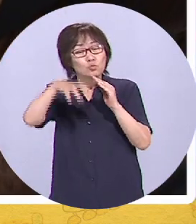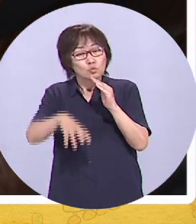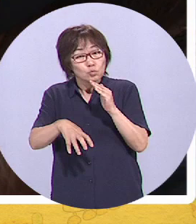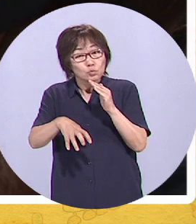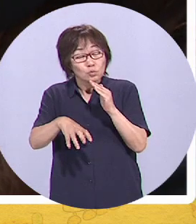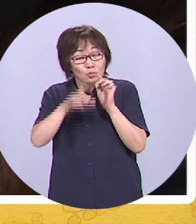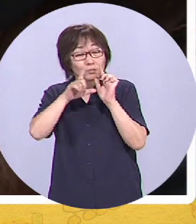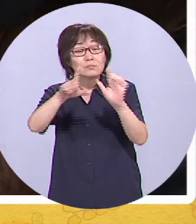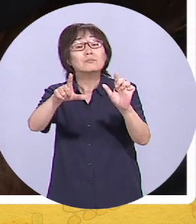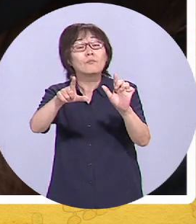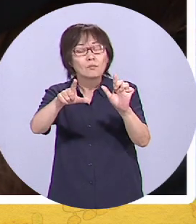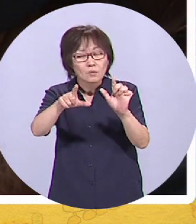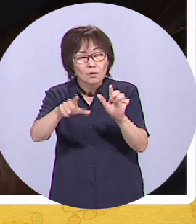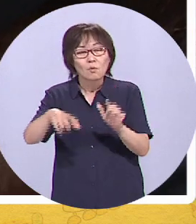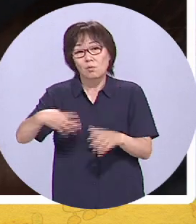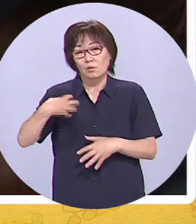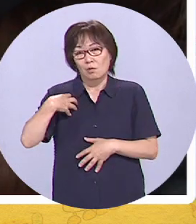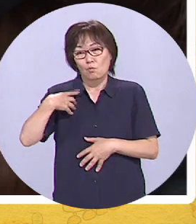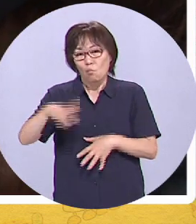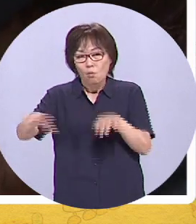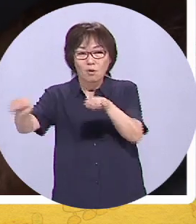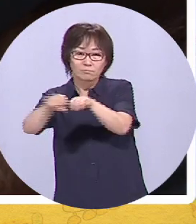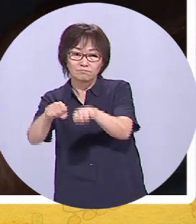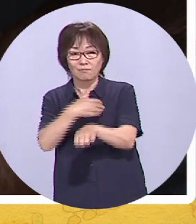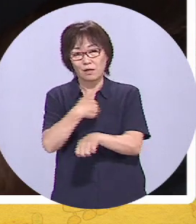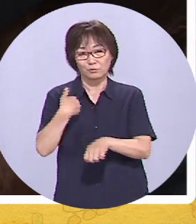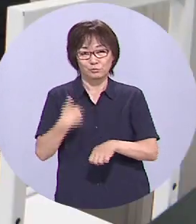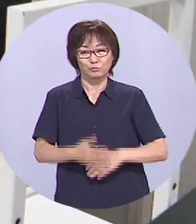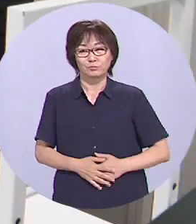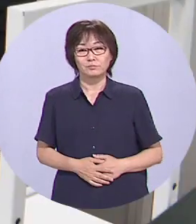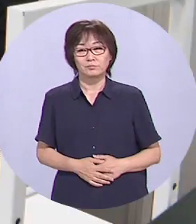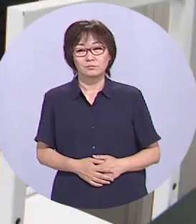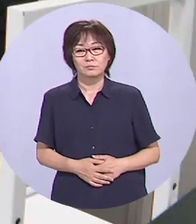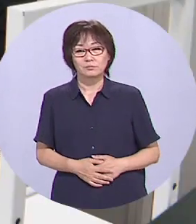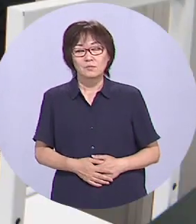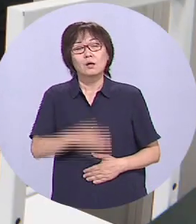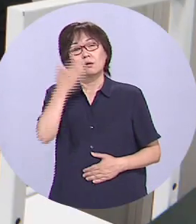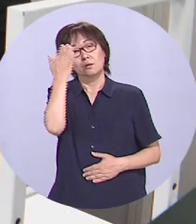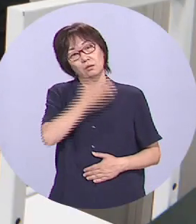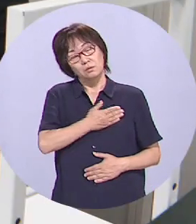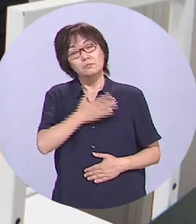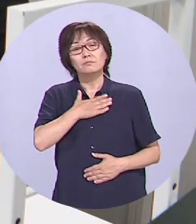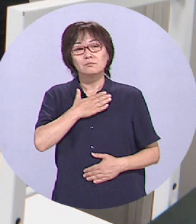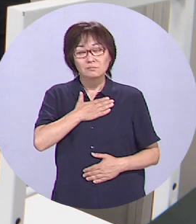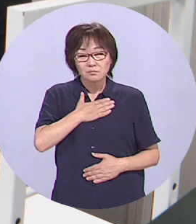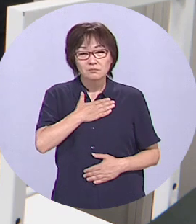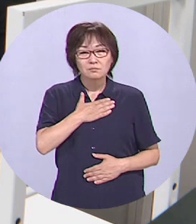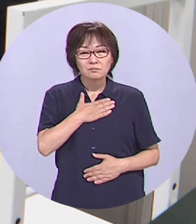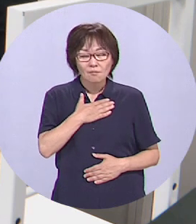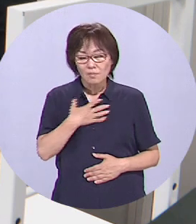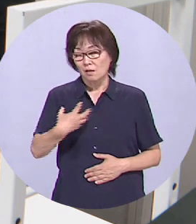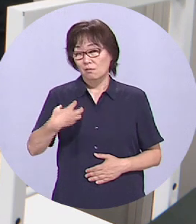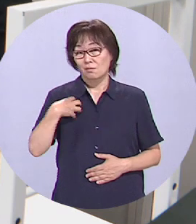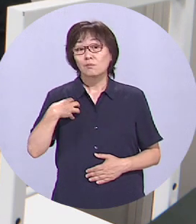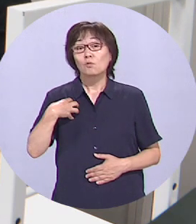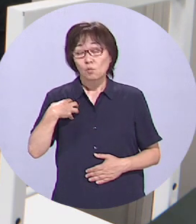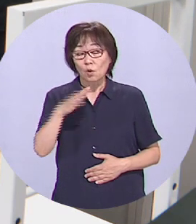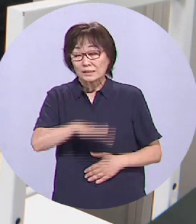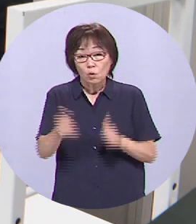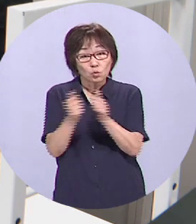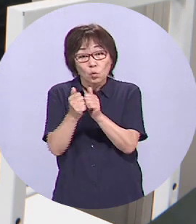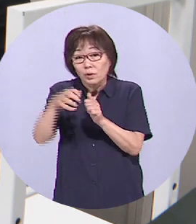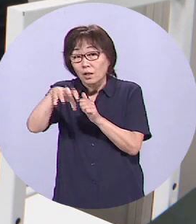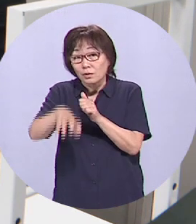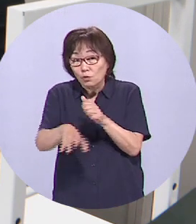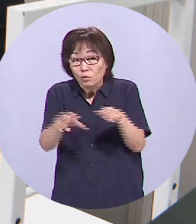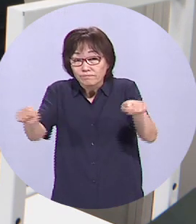担当する機関につないでくれるそうです。 それでは、はい、管轄の児童相談所におつな